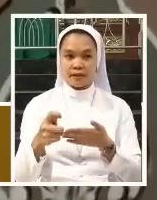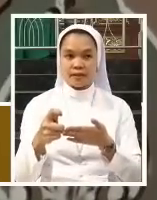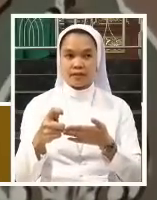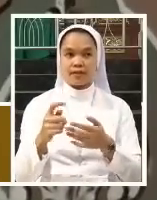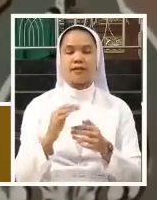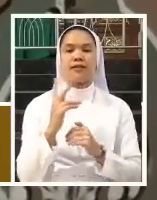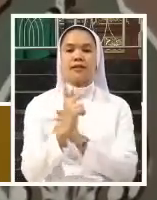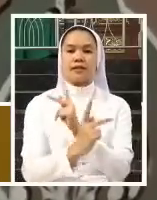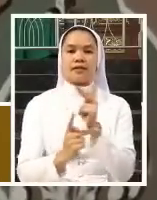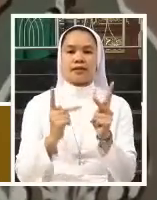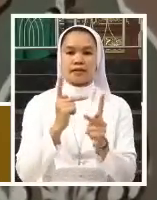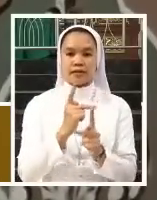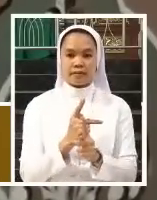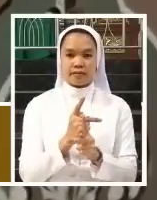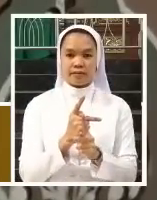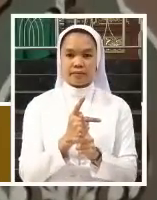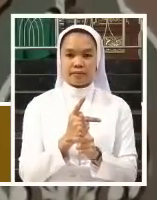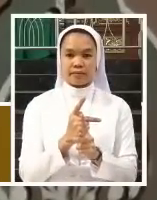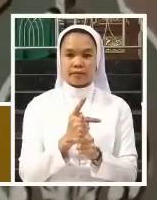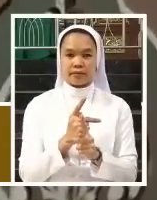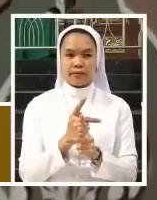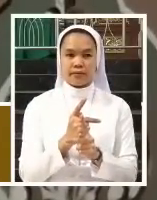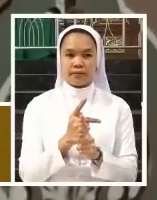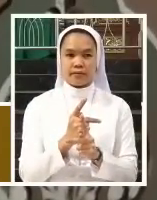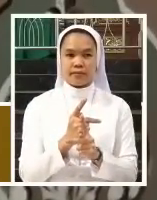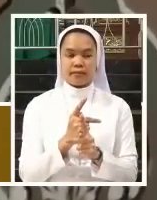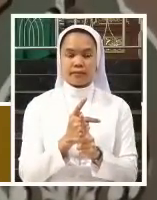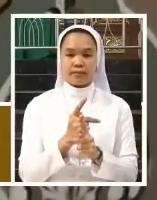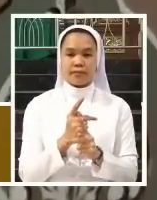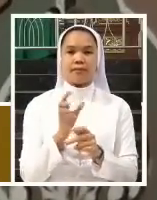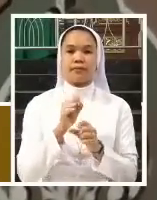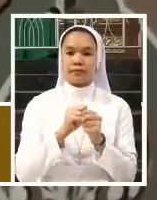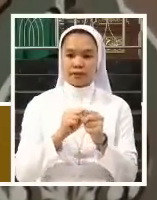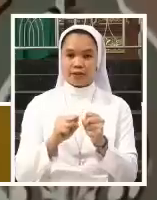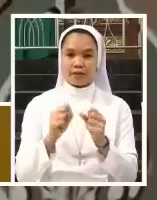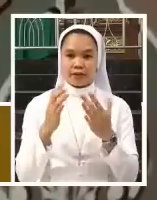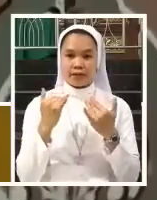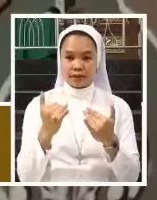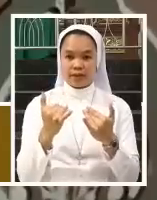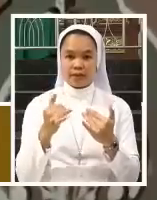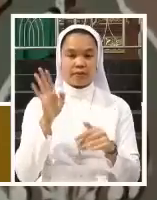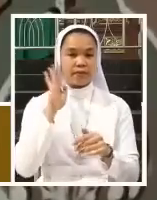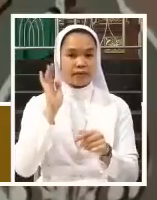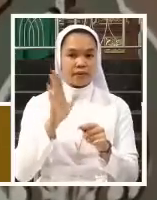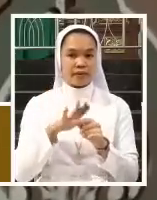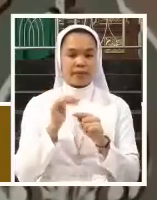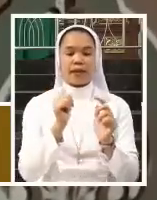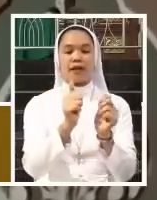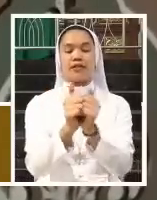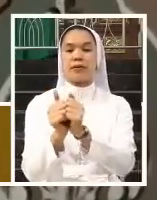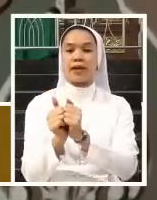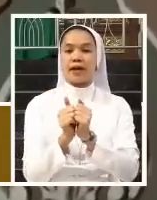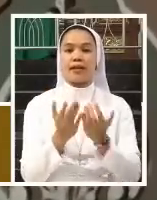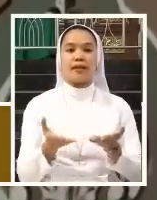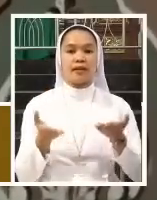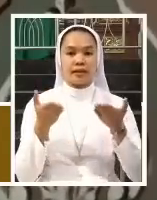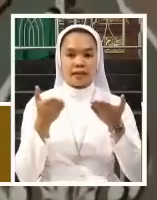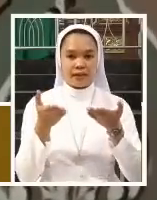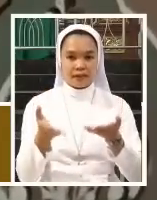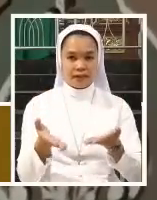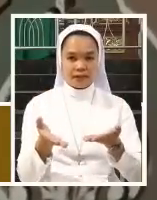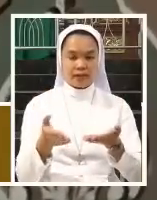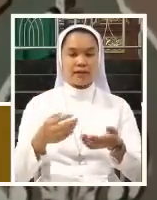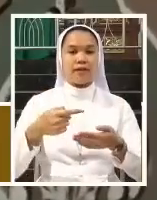tao. Kaya nga, ngunyan, mga tugang, sa pagtiripo niya to, ang enot niya